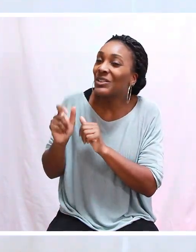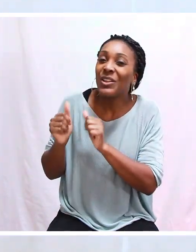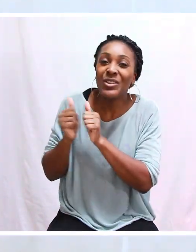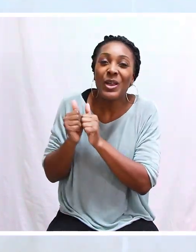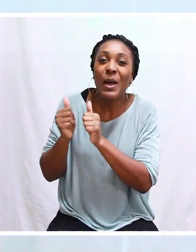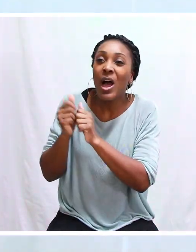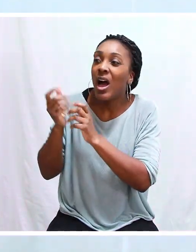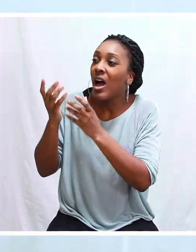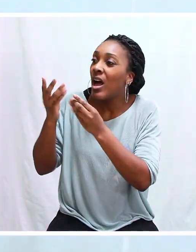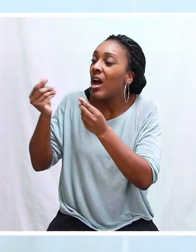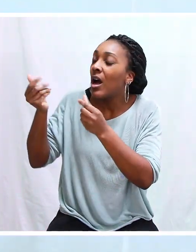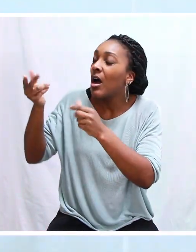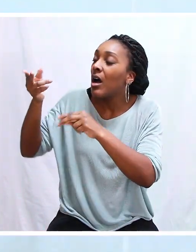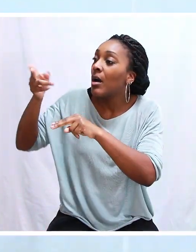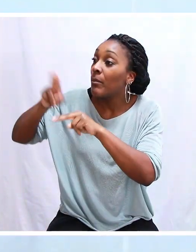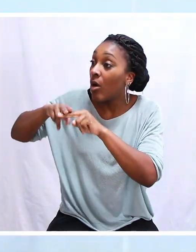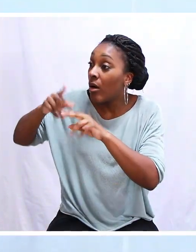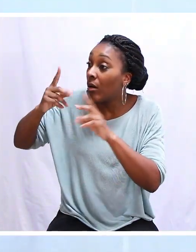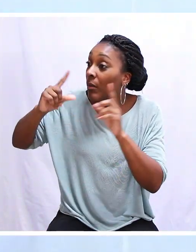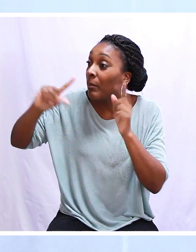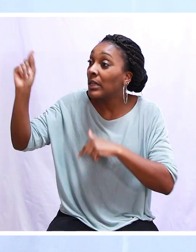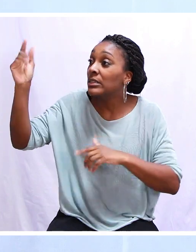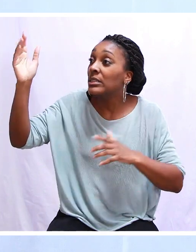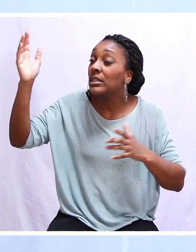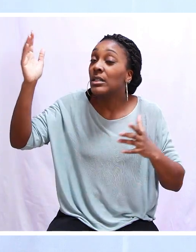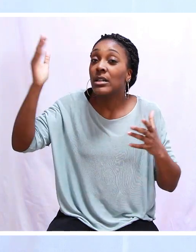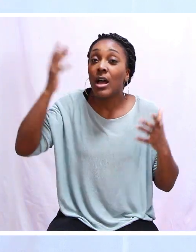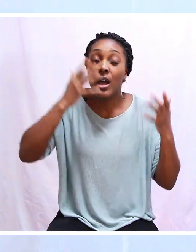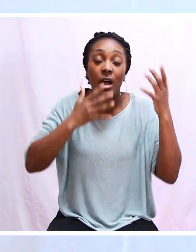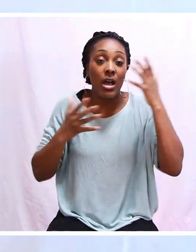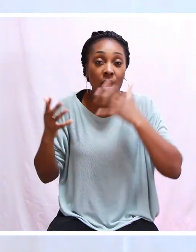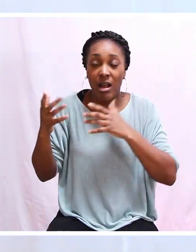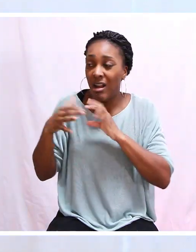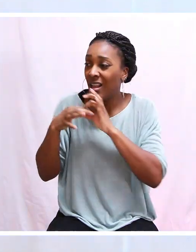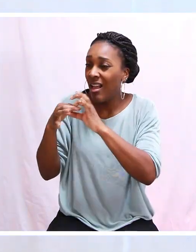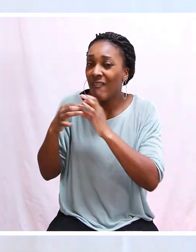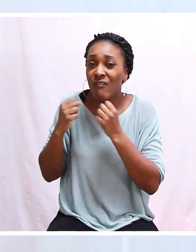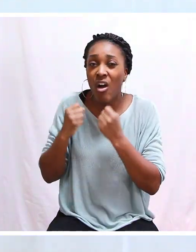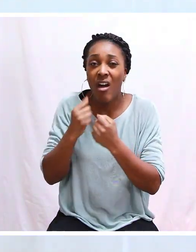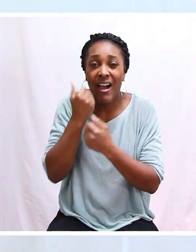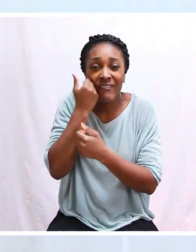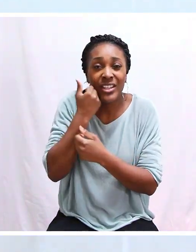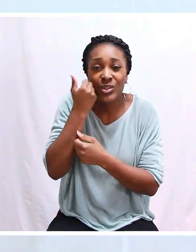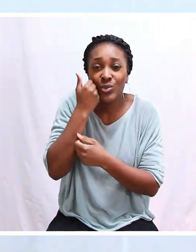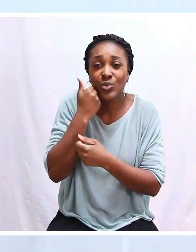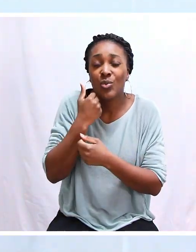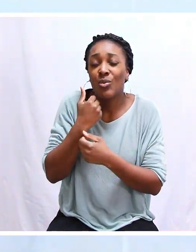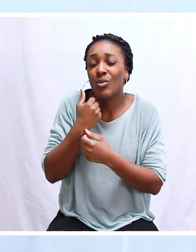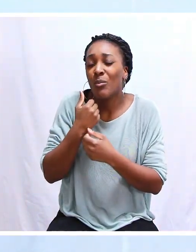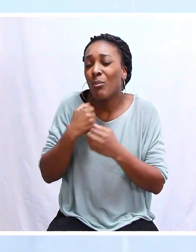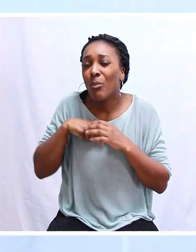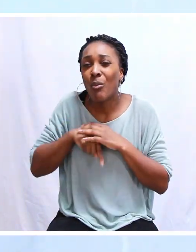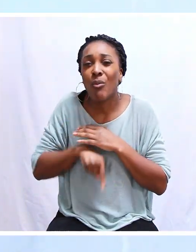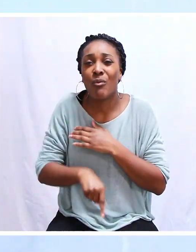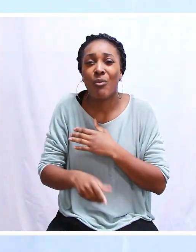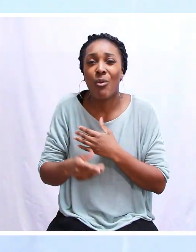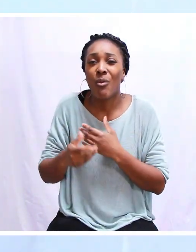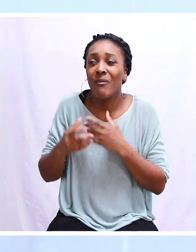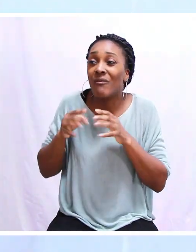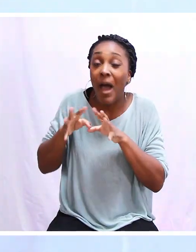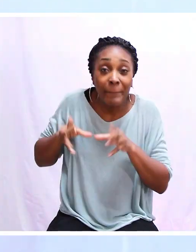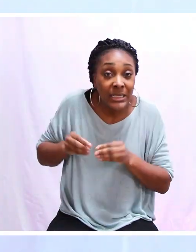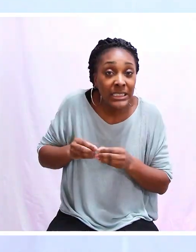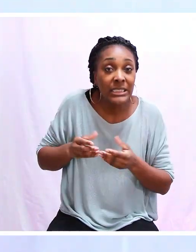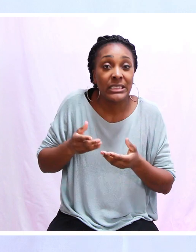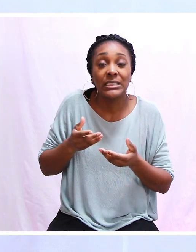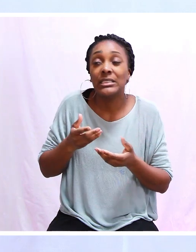partie, personne avec qui j'étais attaché, avec qui peut-être j'avais un lien profond, affectif. On le voit surtout au niveau